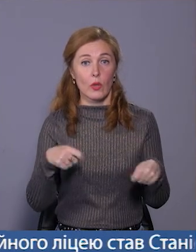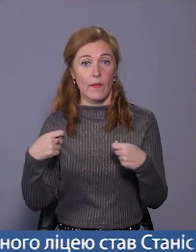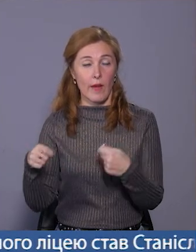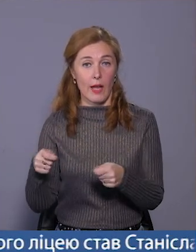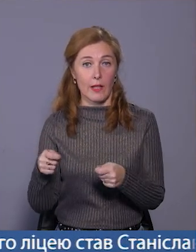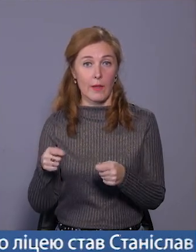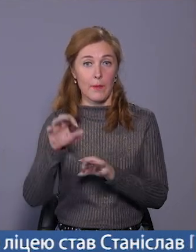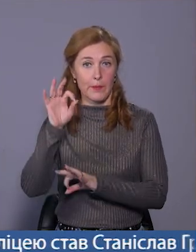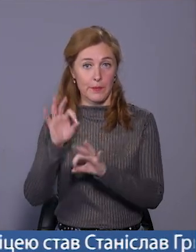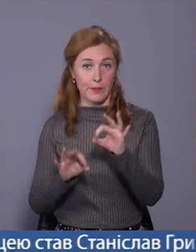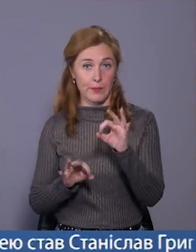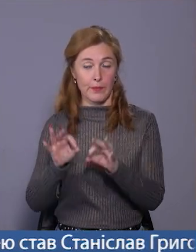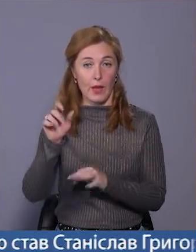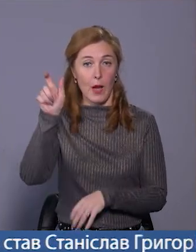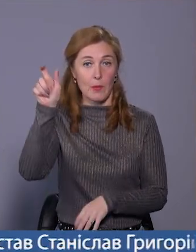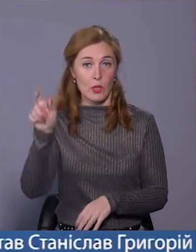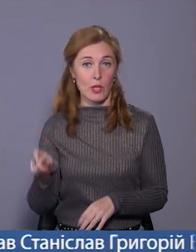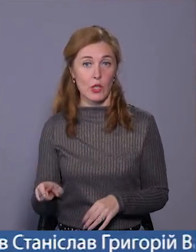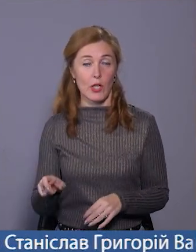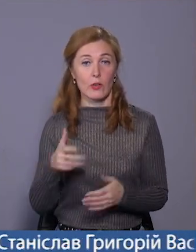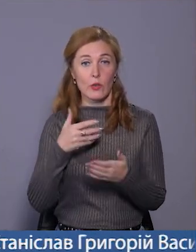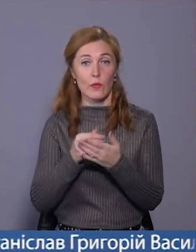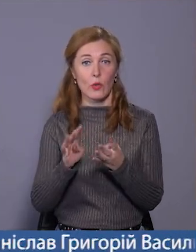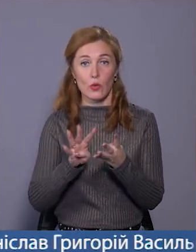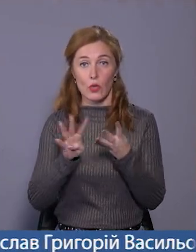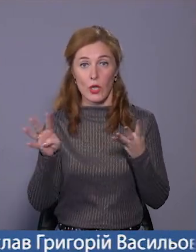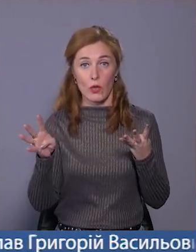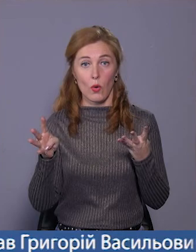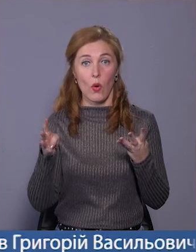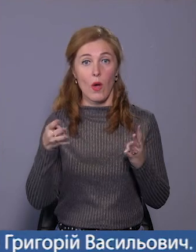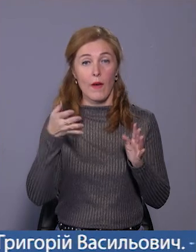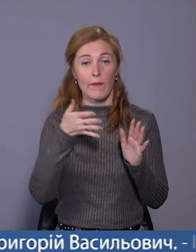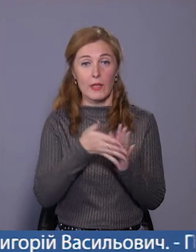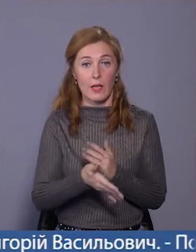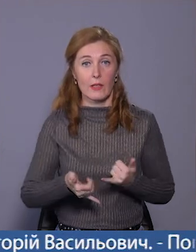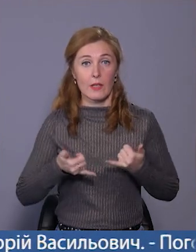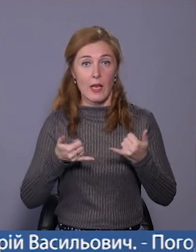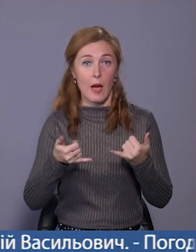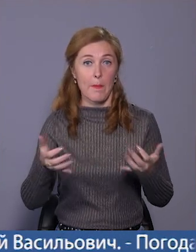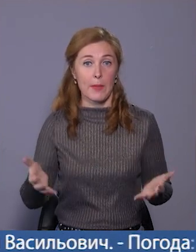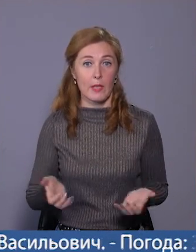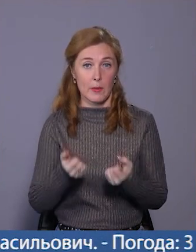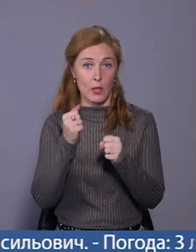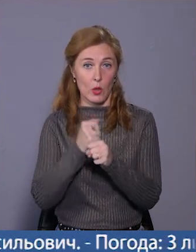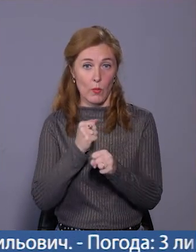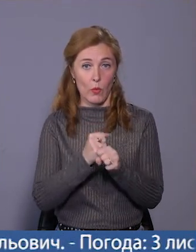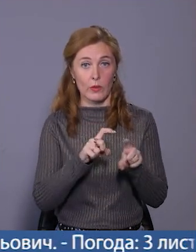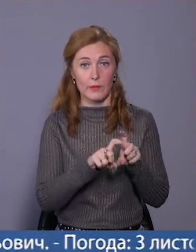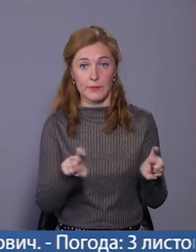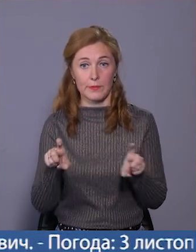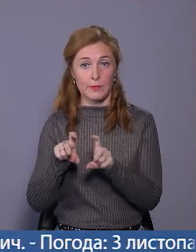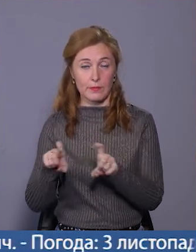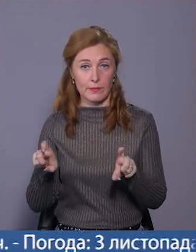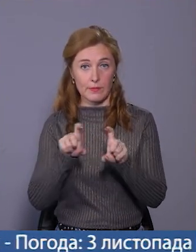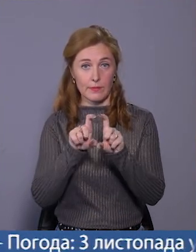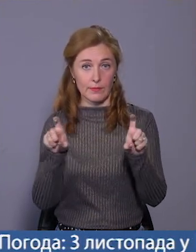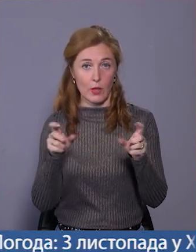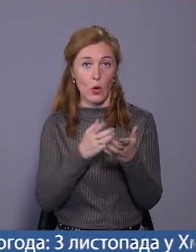А постачальник ТОВ «Хмельницьгазбуд» у свою чергу несе витрати для підтримки роботи мережі відділень, кол-центру, центрів